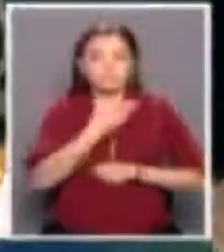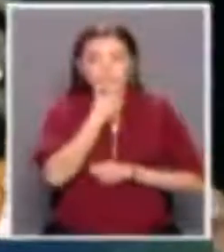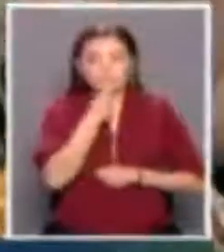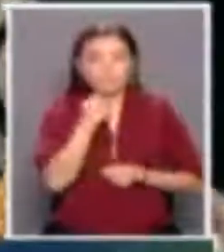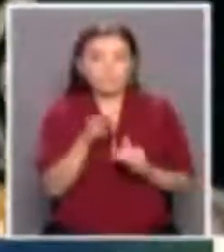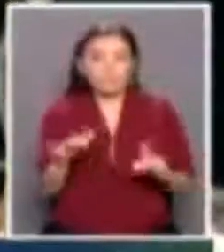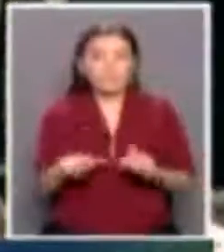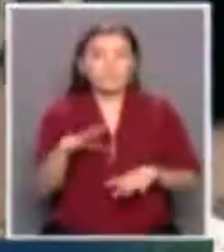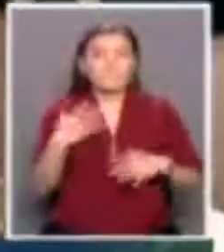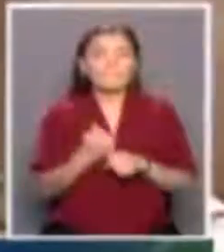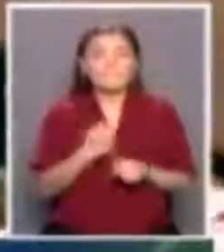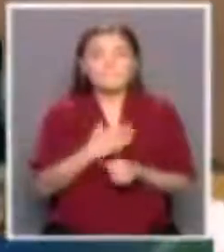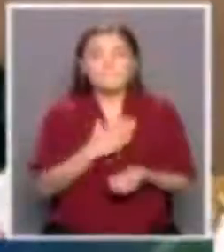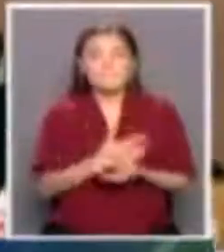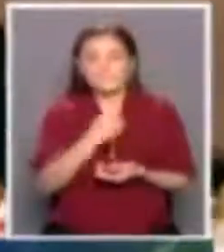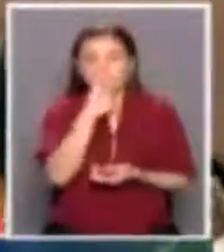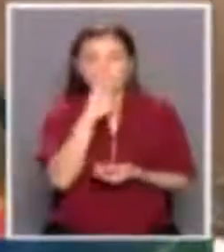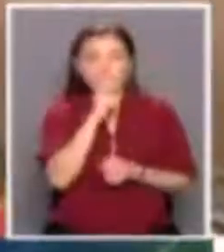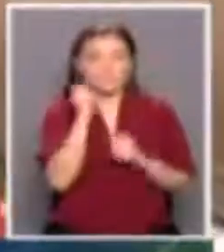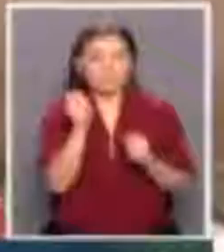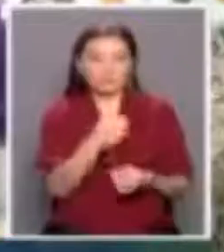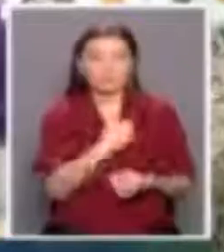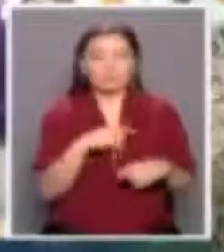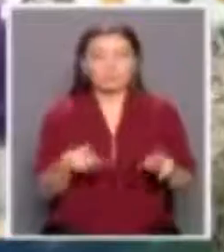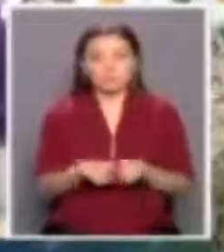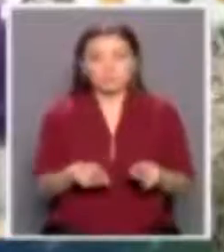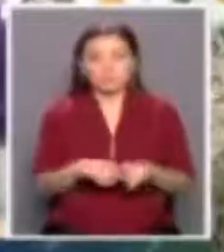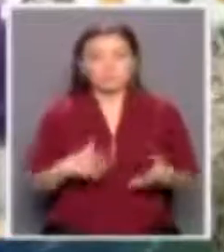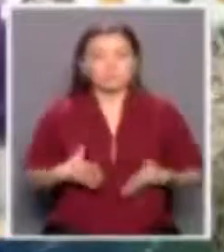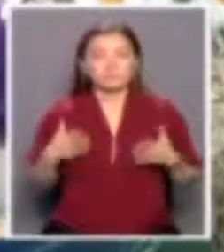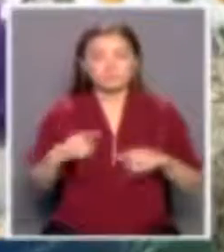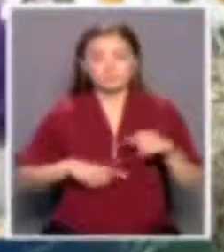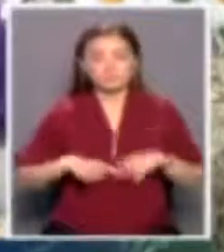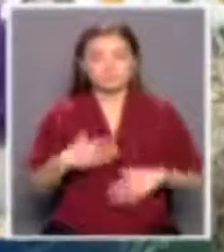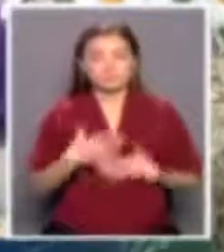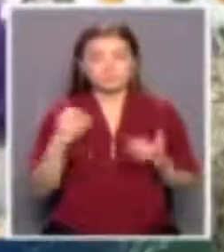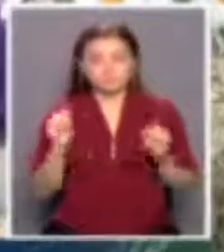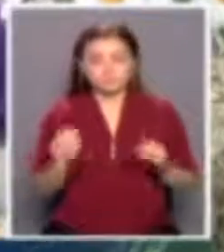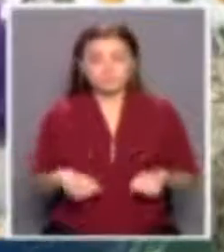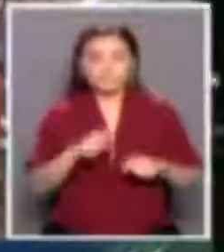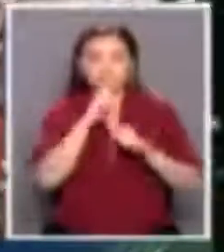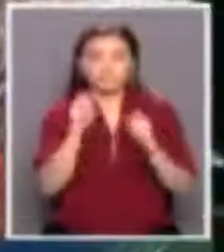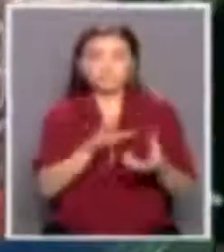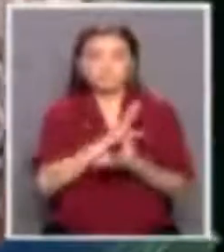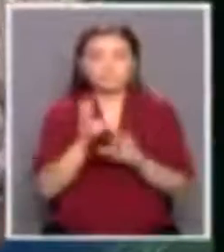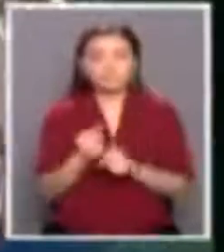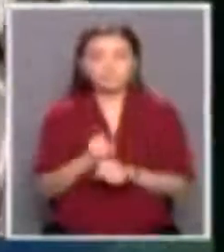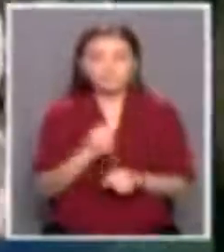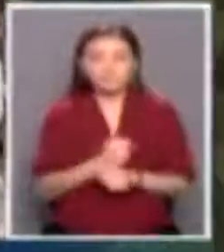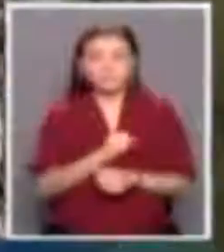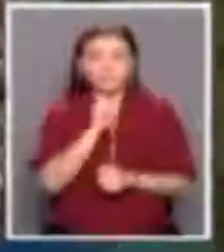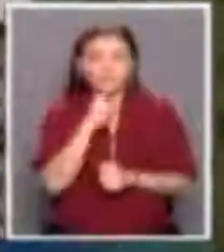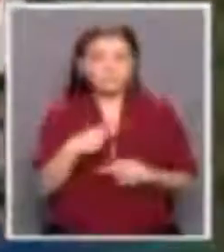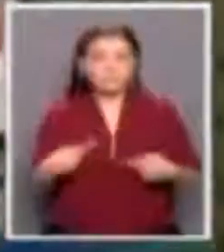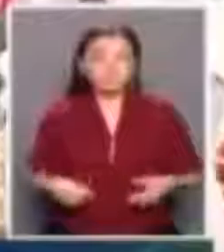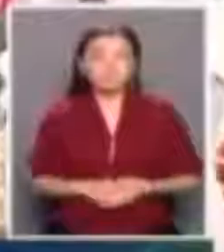әдемі шыршан әзірлеген. Жақыныңызға сыйға тартсаңыз, төбесі көкке жетіп мәз болатын бұл сыйлықтың дайындалу